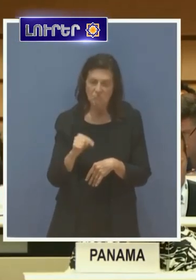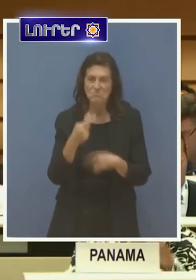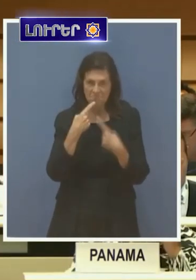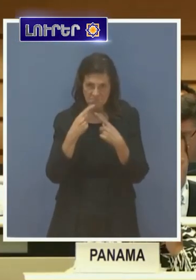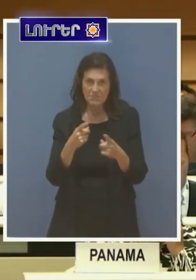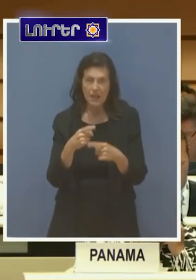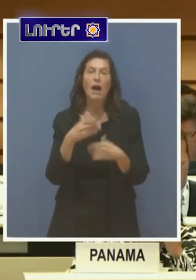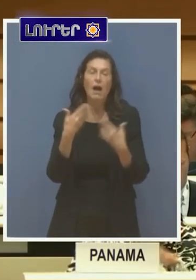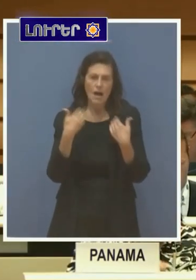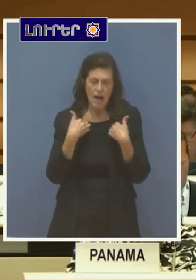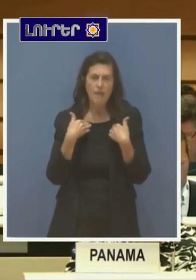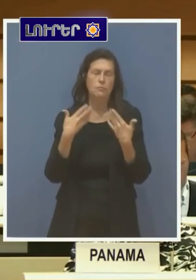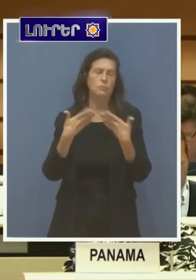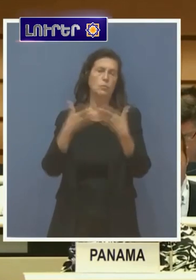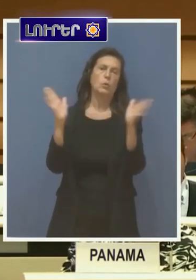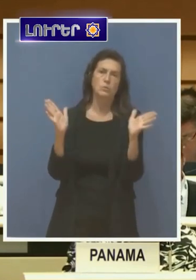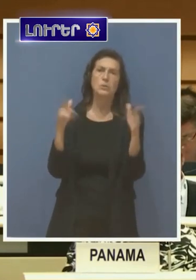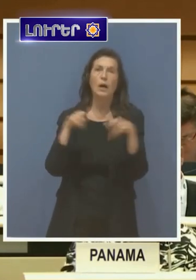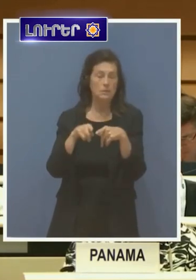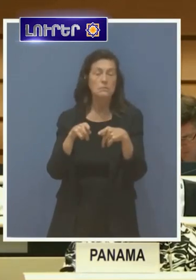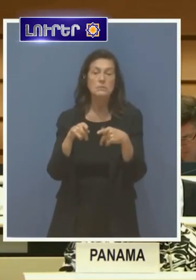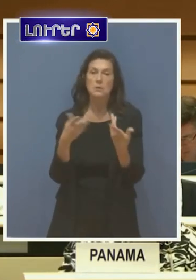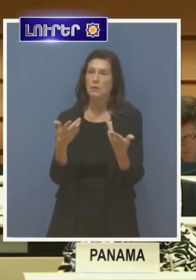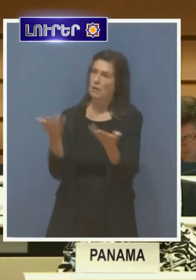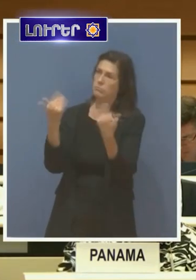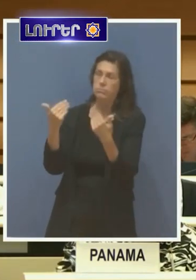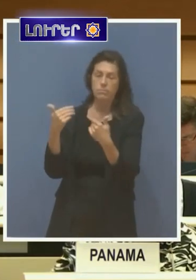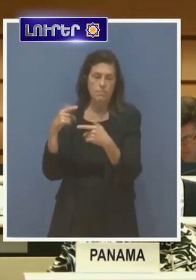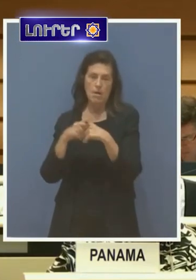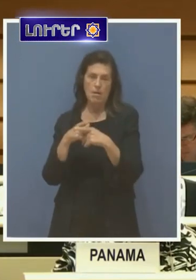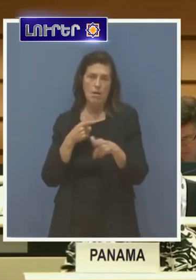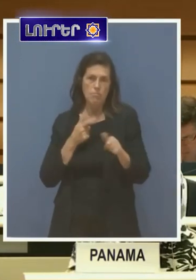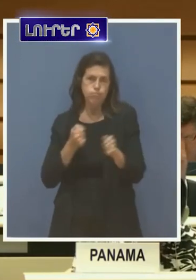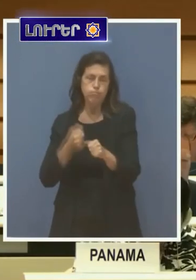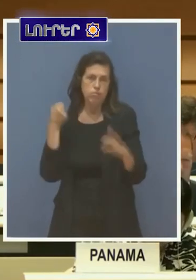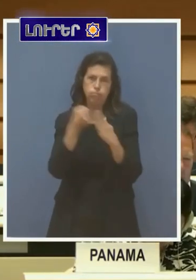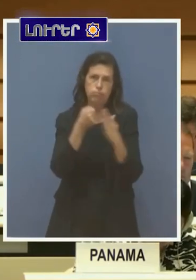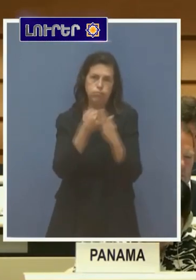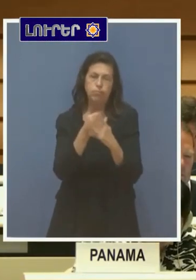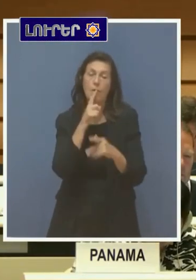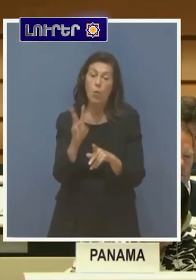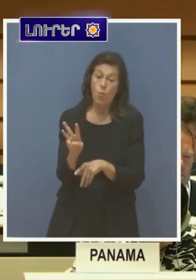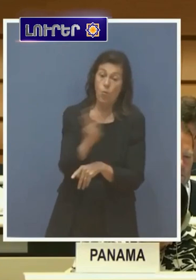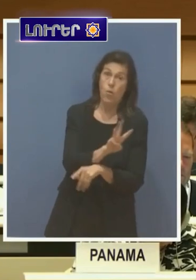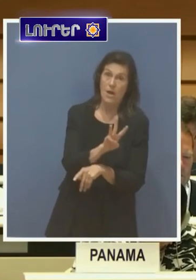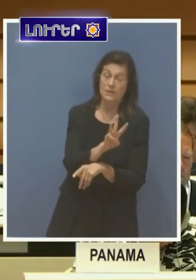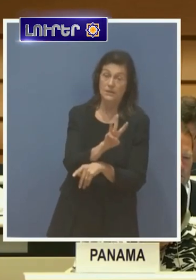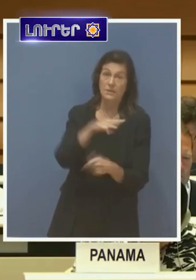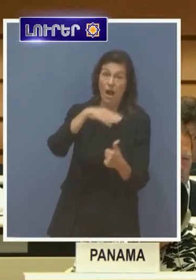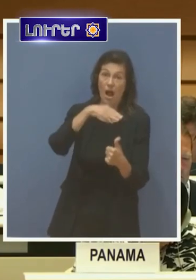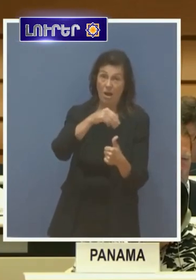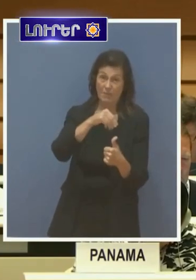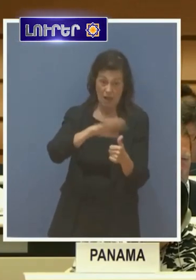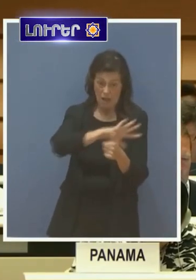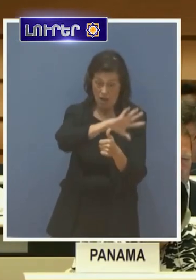եւ հատուկ զեկուցողը ականջալուրը լալ իմ խնդրանքից։ Արցախի հայկական տարածքի ադրբեջանական շրջափակումը, որը կշարունակվի ավելի քան